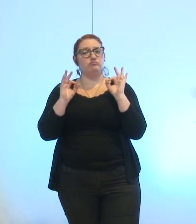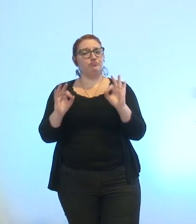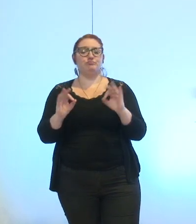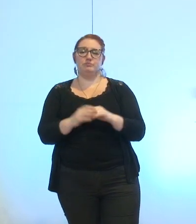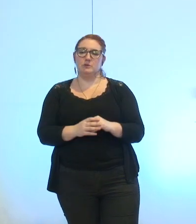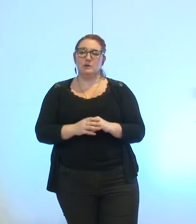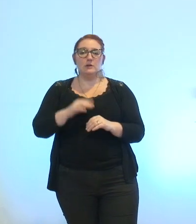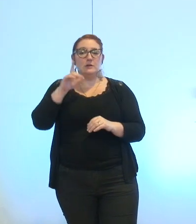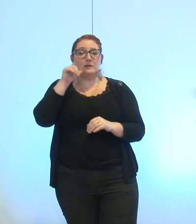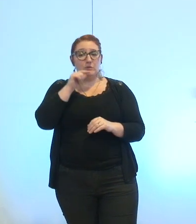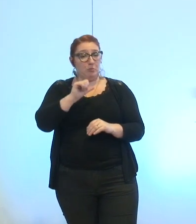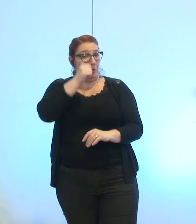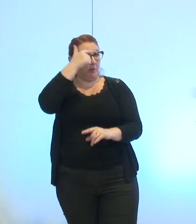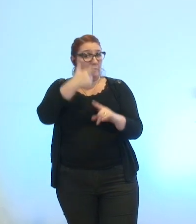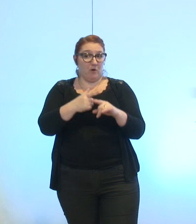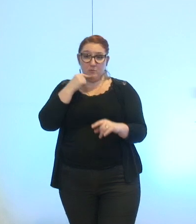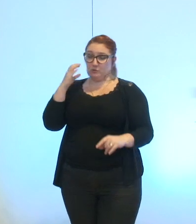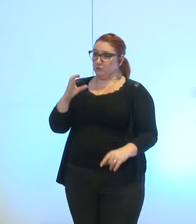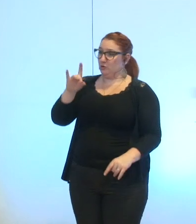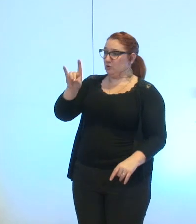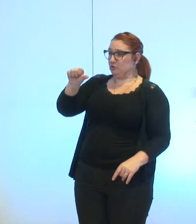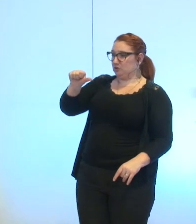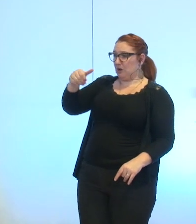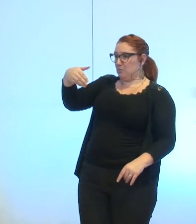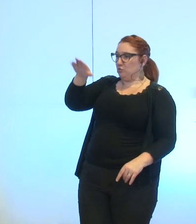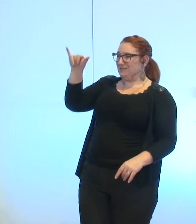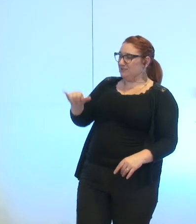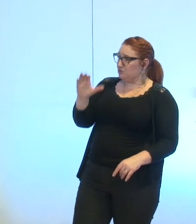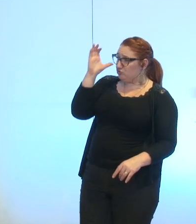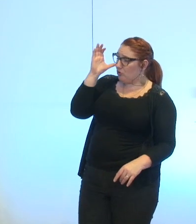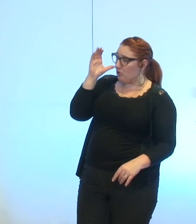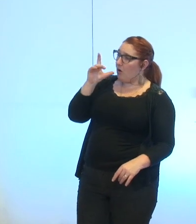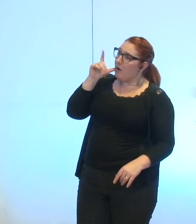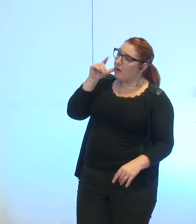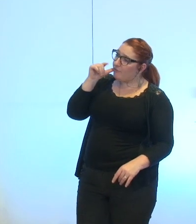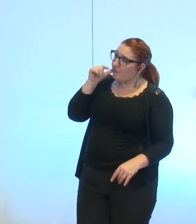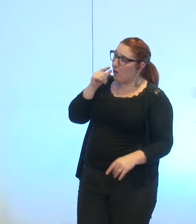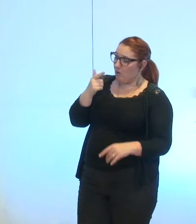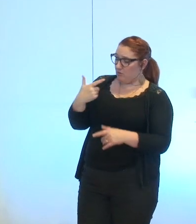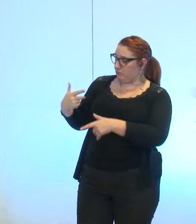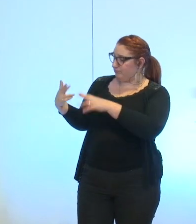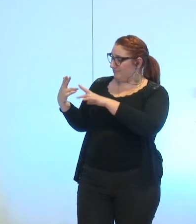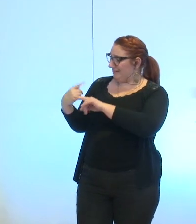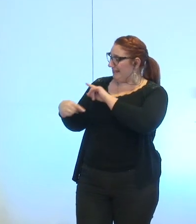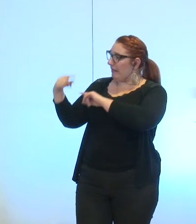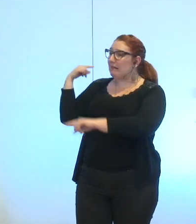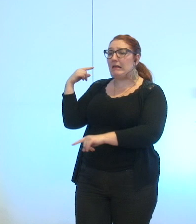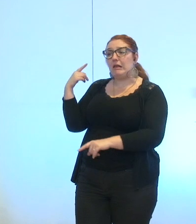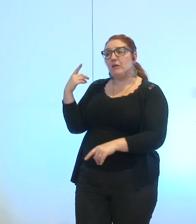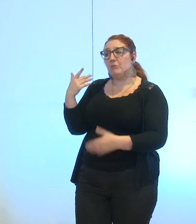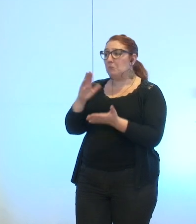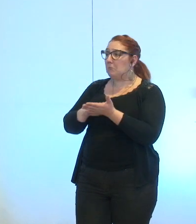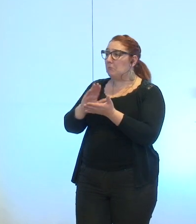première fois j'entends monsieur chamusi expliquer que cet effort là a été fait aussi nettement sur le dernier mandat